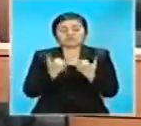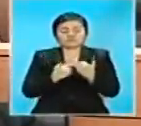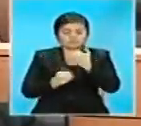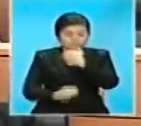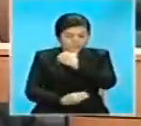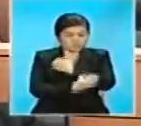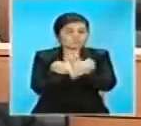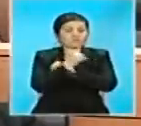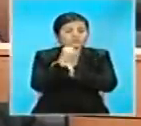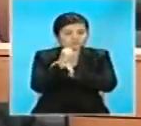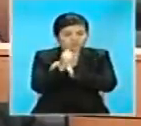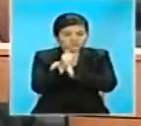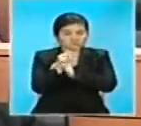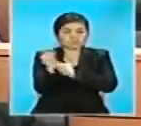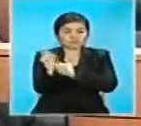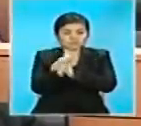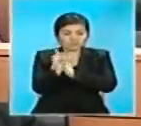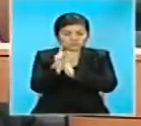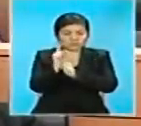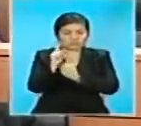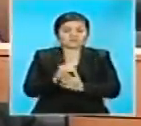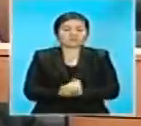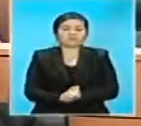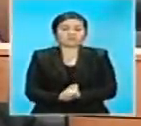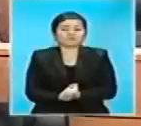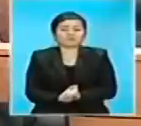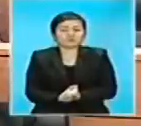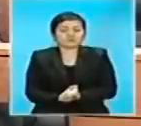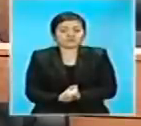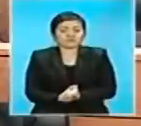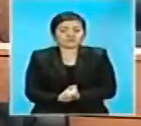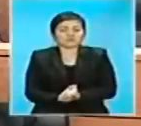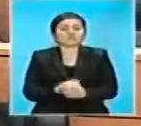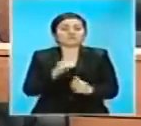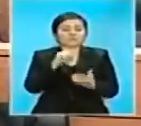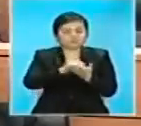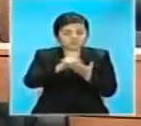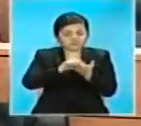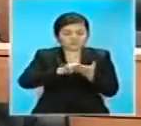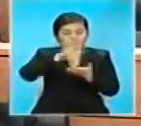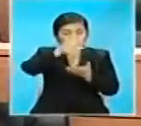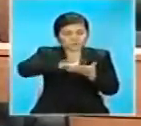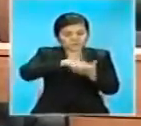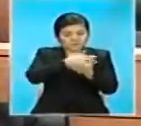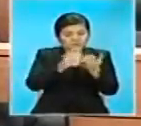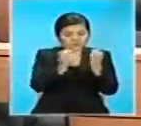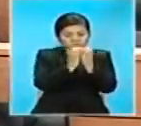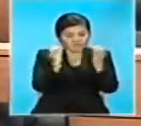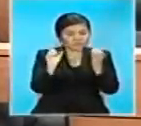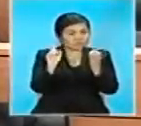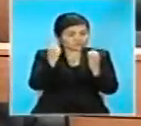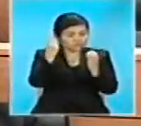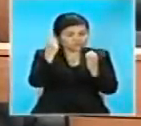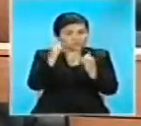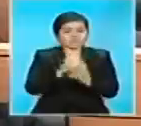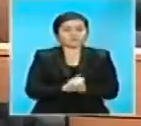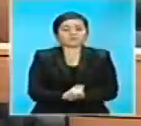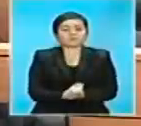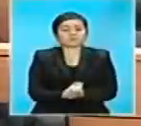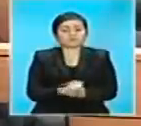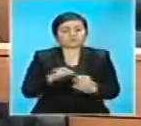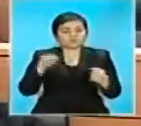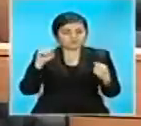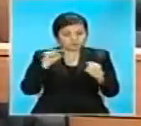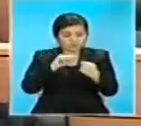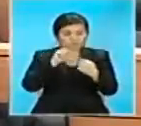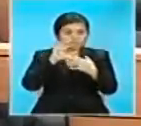ดีในการที่เราจะร่างรัฐธรรมนูญฉบับใหม่เพื่อที่จะให้เป็นประชาธิป